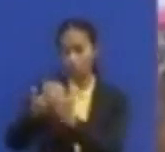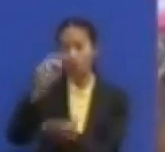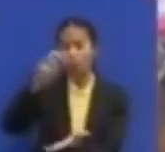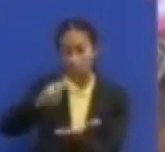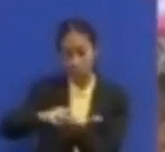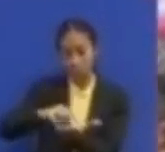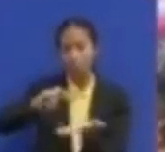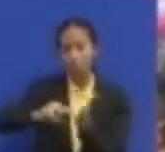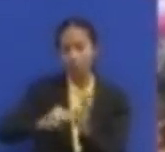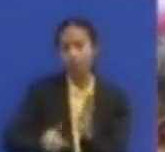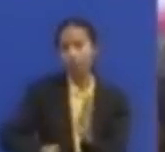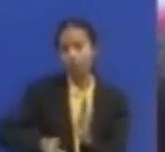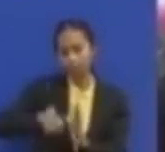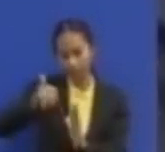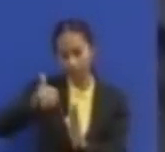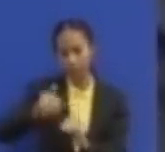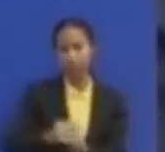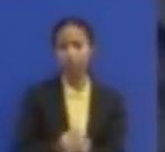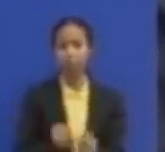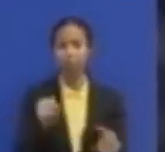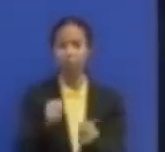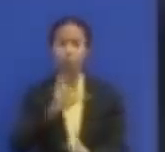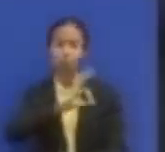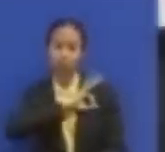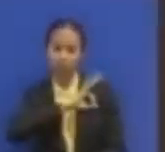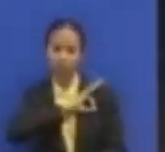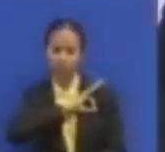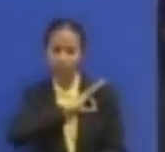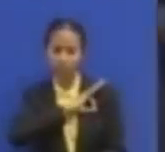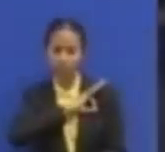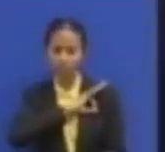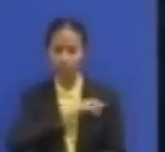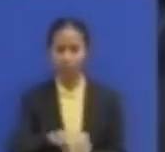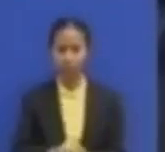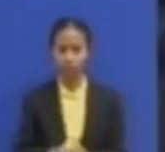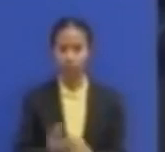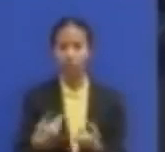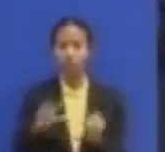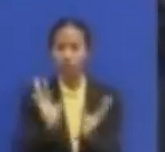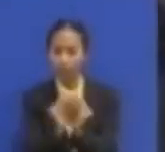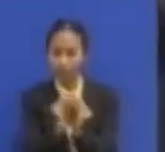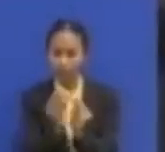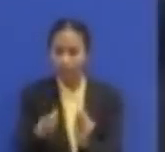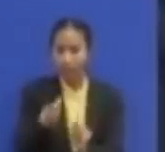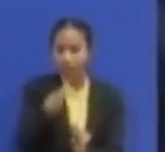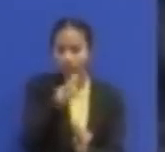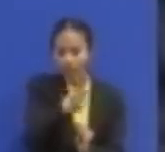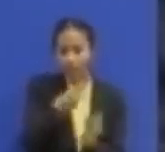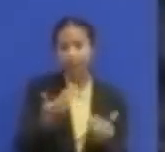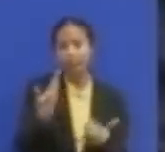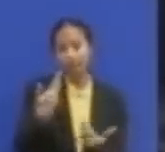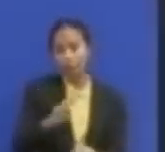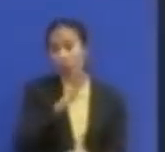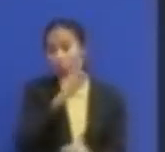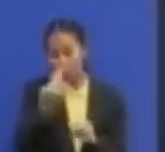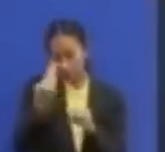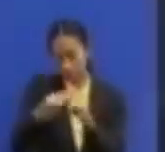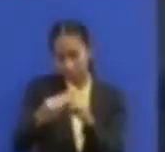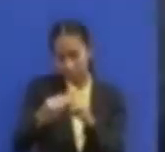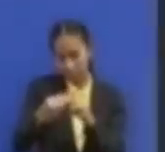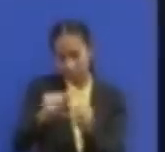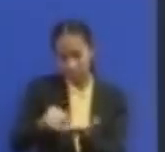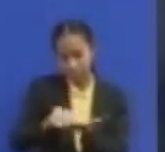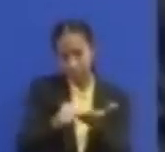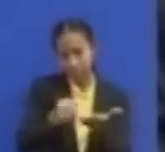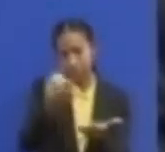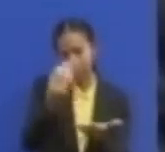ให้กำลังใจเพื่อนสมาชิกซึ่งจะแตกต่างจากการลงคะแนนเสียงในการไปลงคะแนนลับเพื่อเลือกบุคคลมาดำรงตำแหน่งประธานส